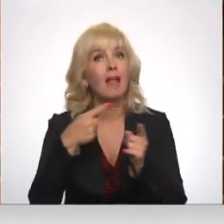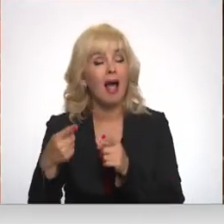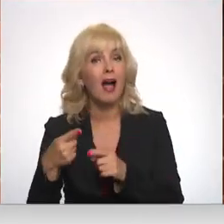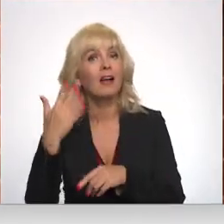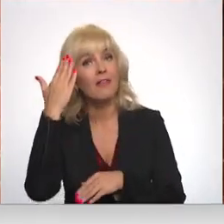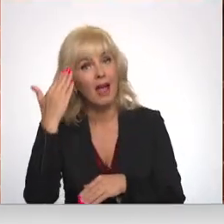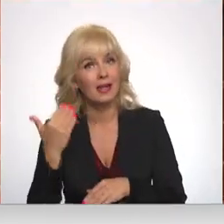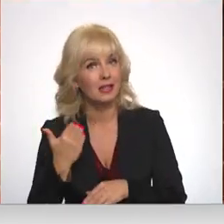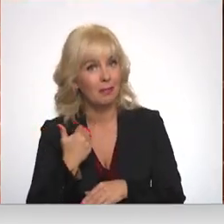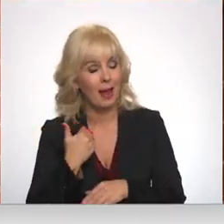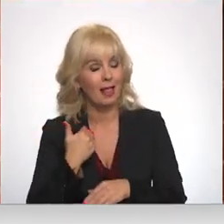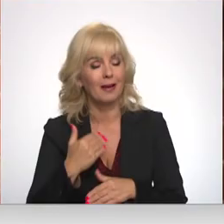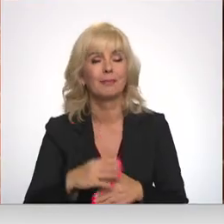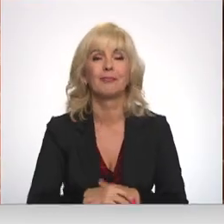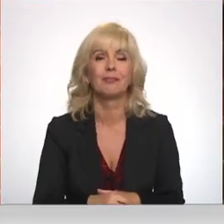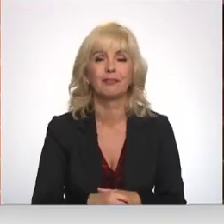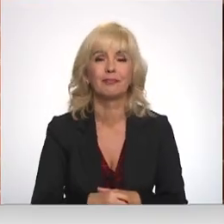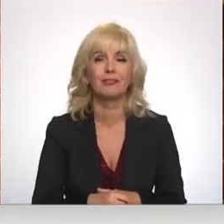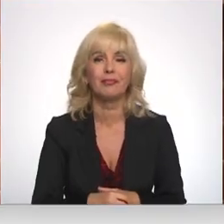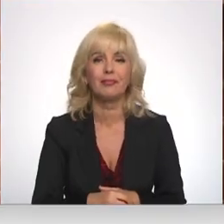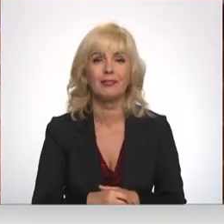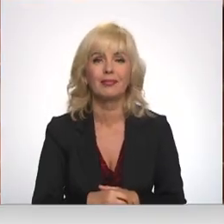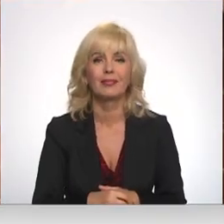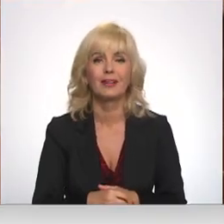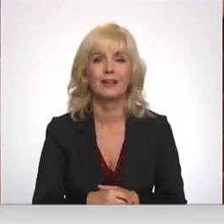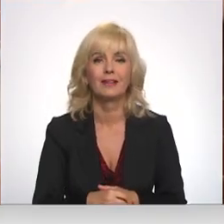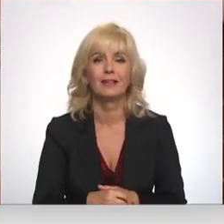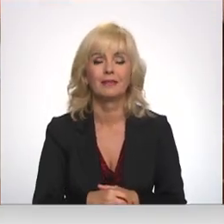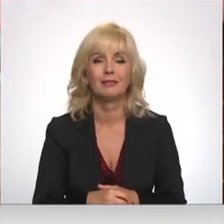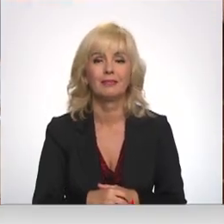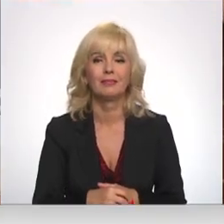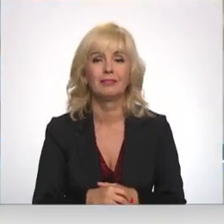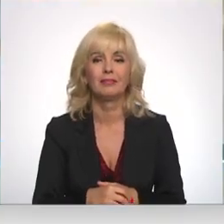Ventspilī. Ieva Benefelde, Alans Peršavits, Ivo Peršavits, Skrundas televīzija.